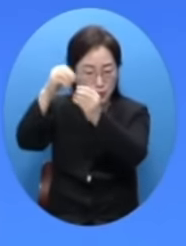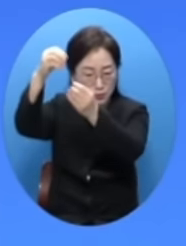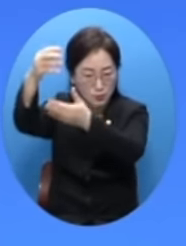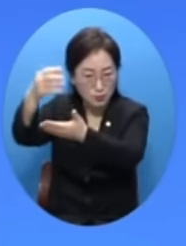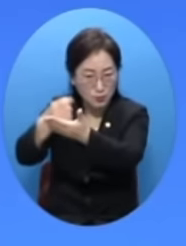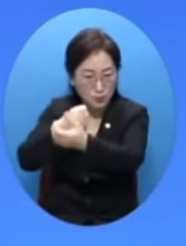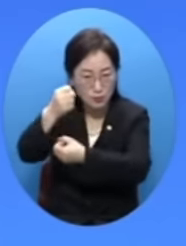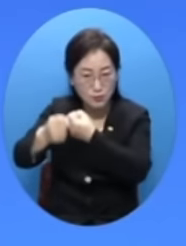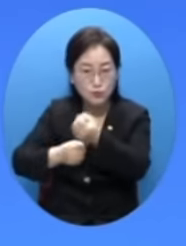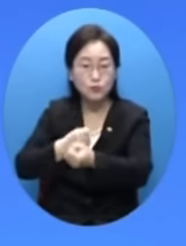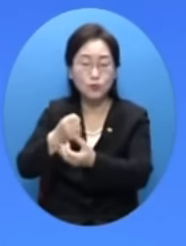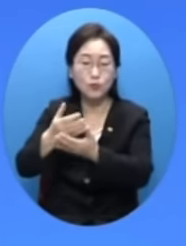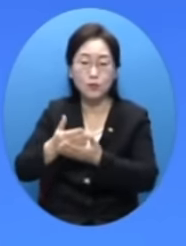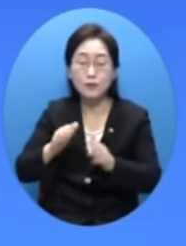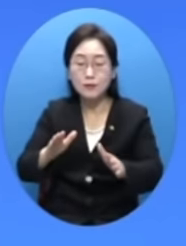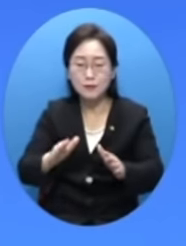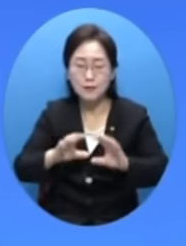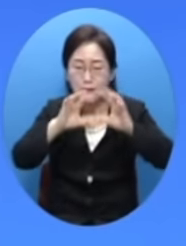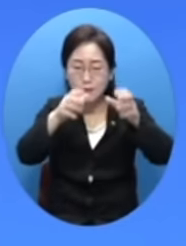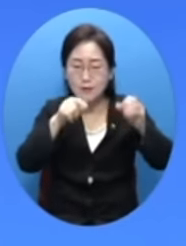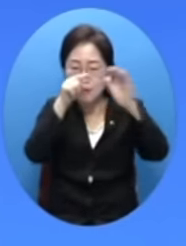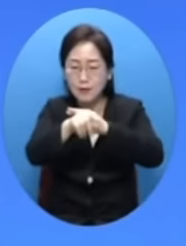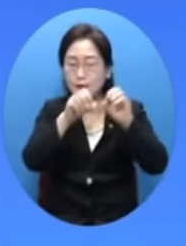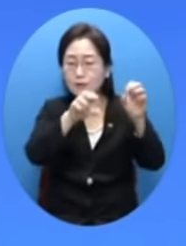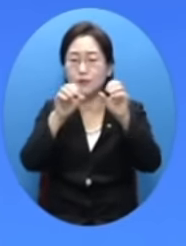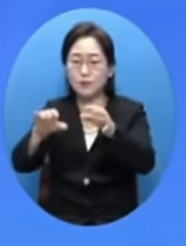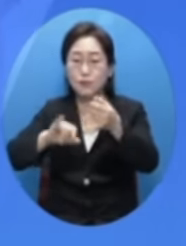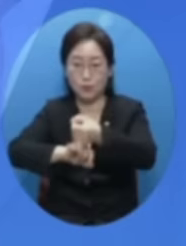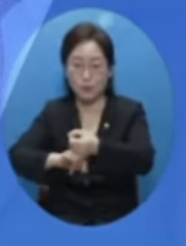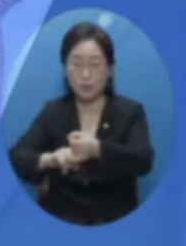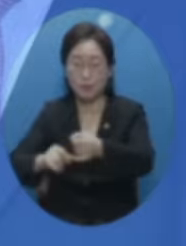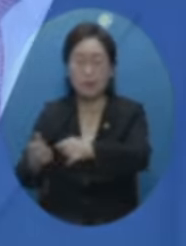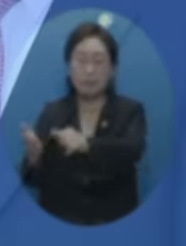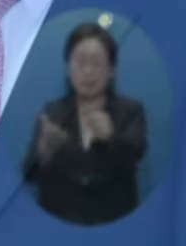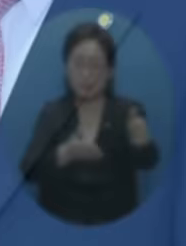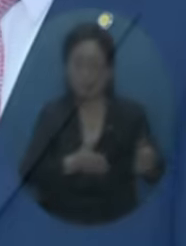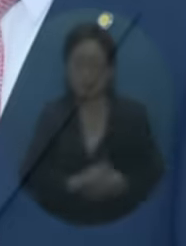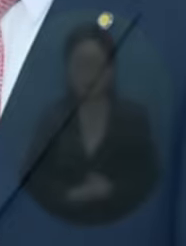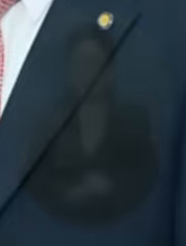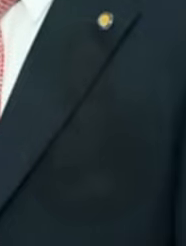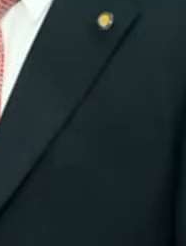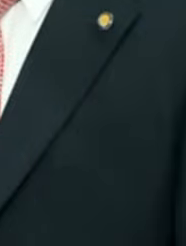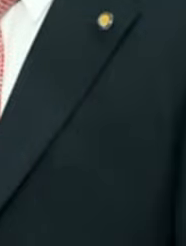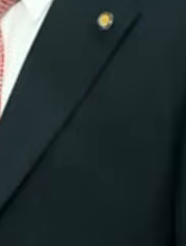이제 땅까지로 복음의 증인으로 쓰임받는 모두가 되기를 주님으로 축원합니다.